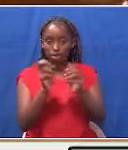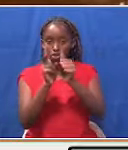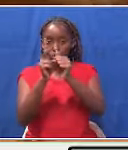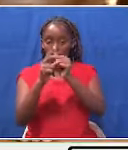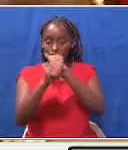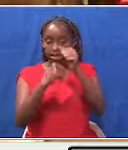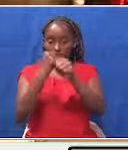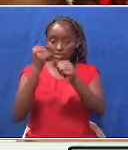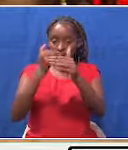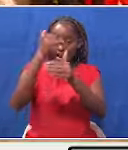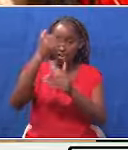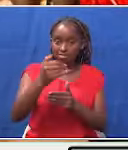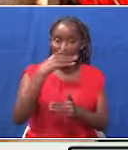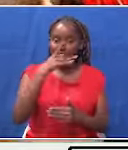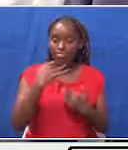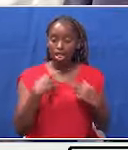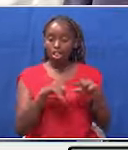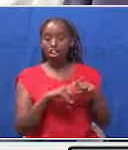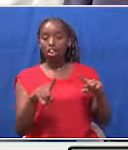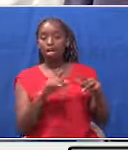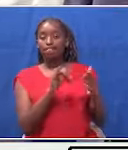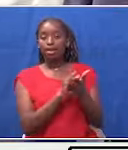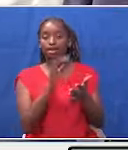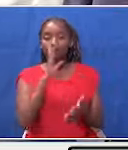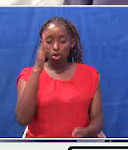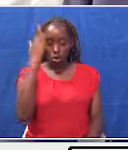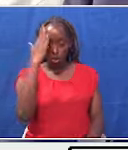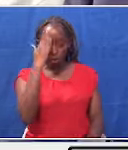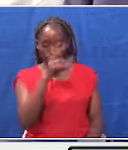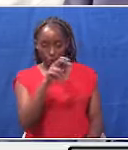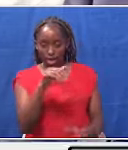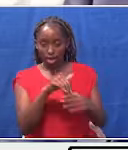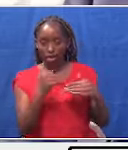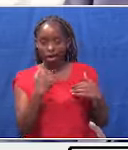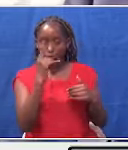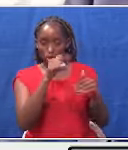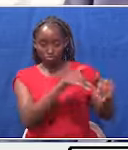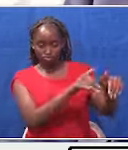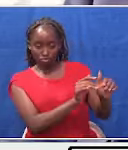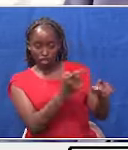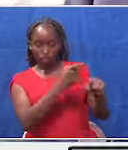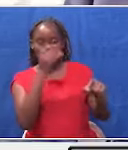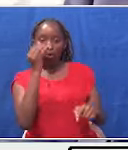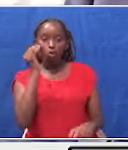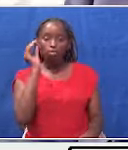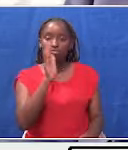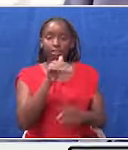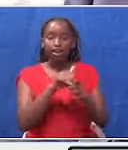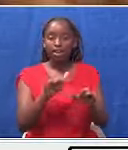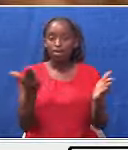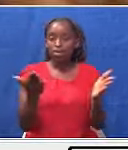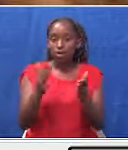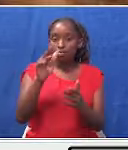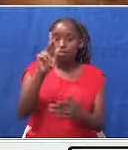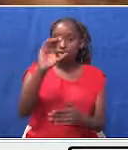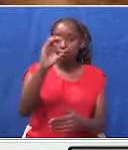baada ya kupotea kwake. Mabaki hayo yakigunduliwa katika kaburi moja mita chache tu kutoka nyumbani kwake kwenye eneo la Chepkurumom